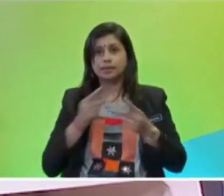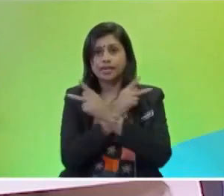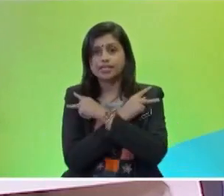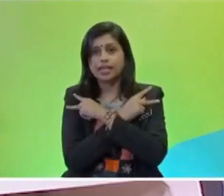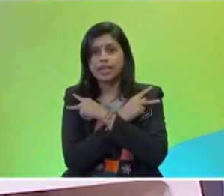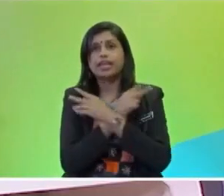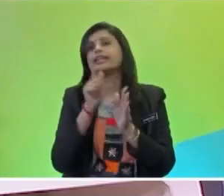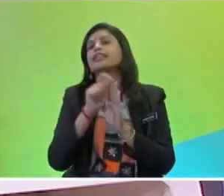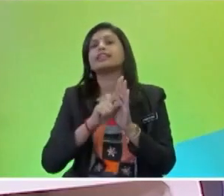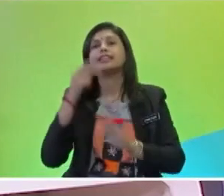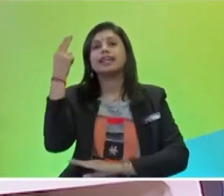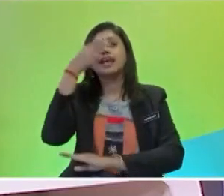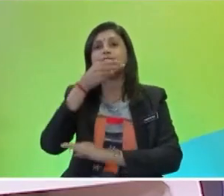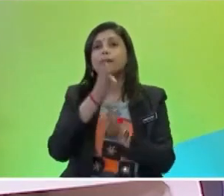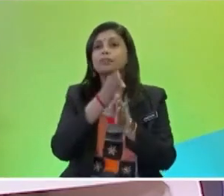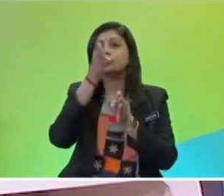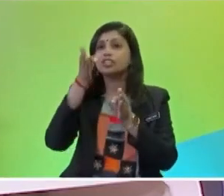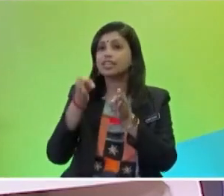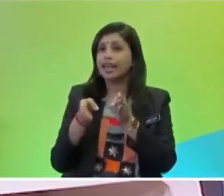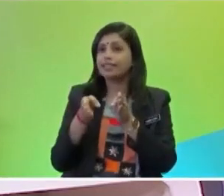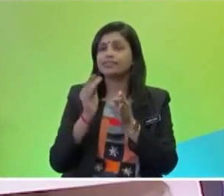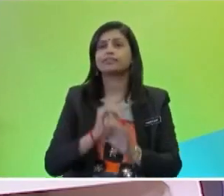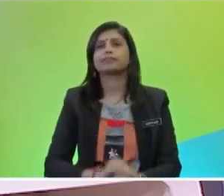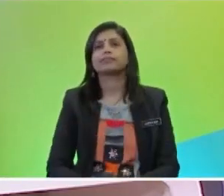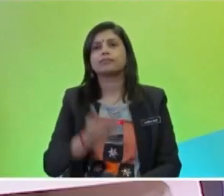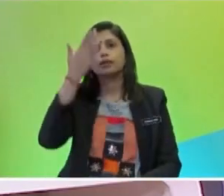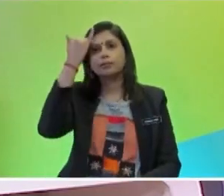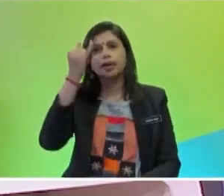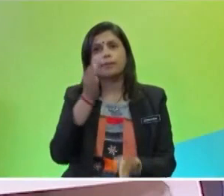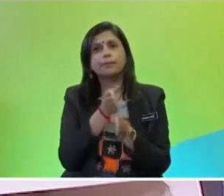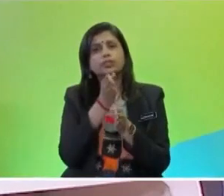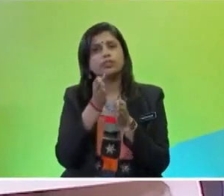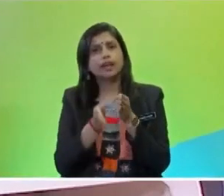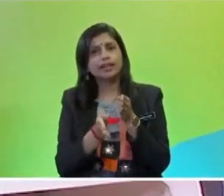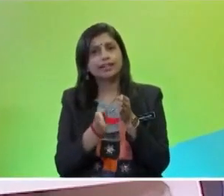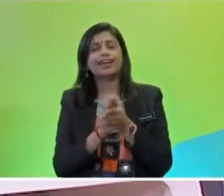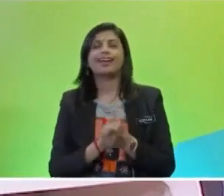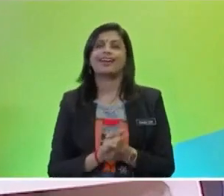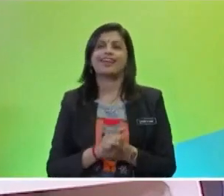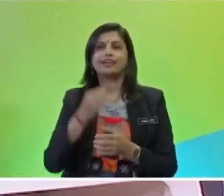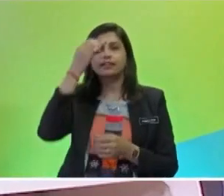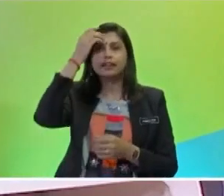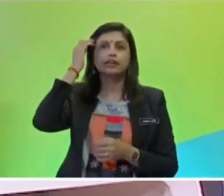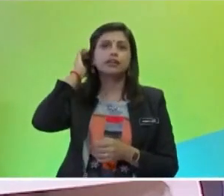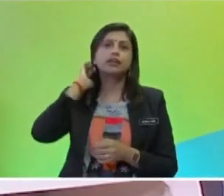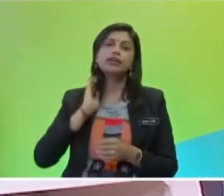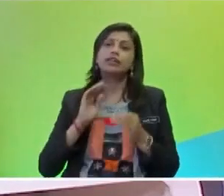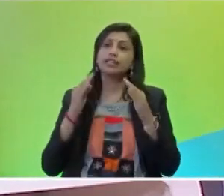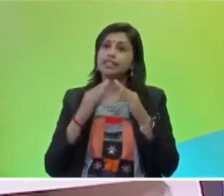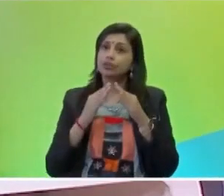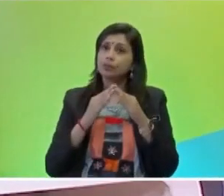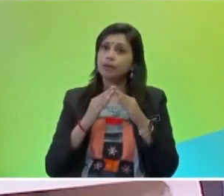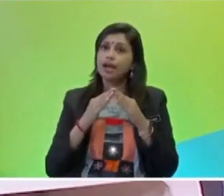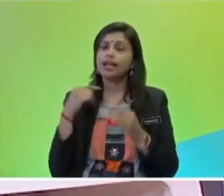berterima kasih terhadap jiran. Kenapa jiran? Sebab tema tahun 4 adalah jiran. Hari ini kita akan fokus kepada